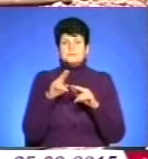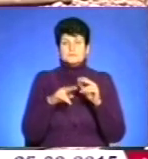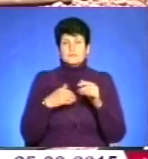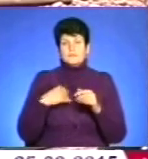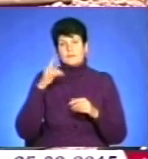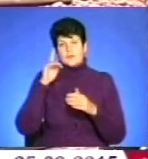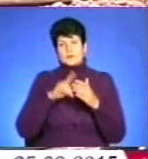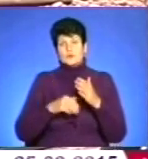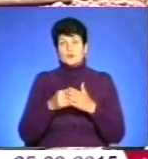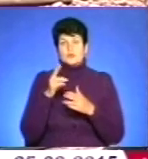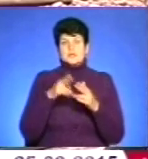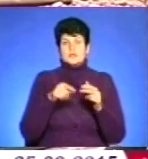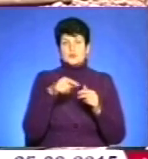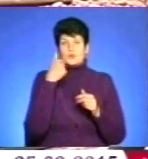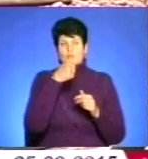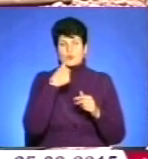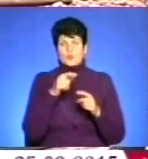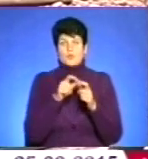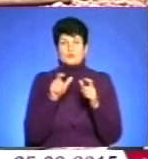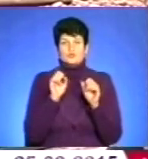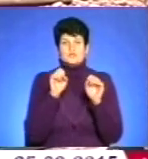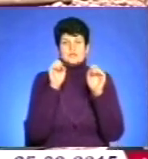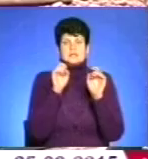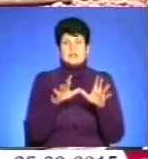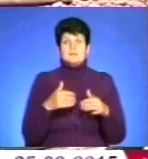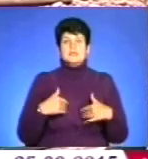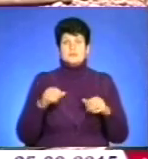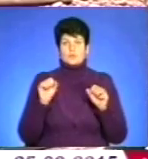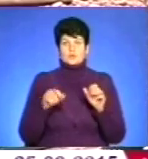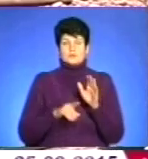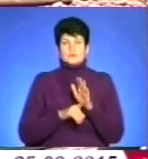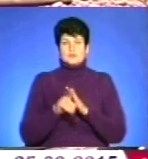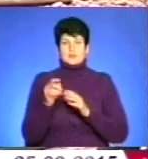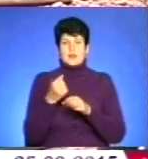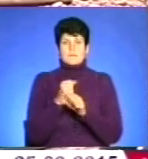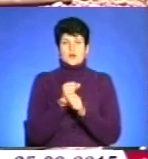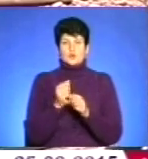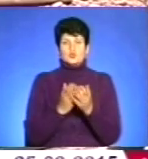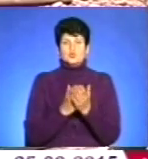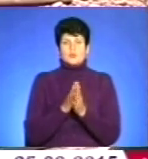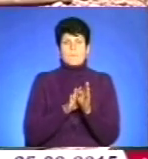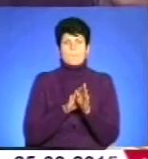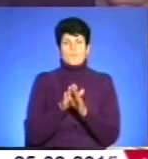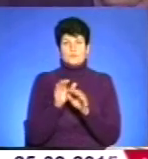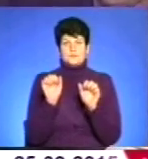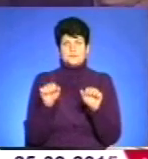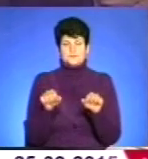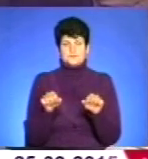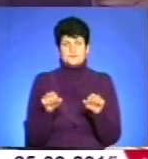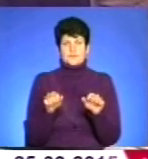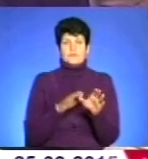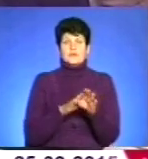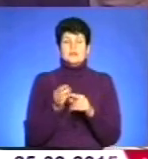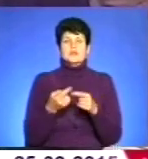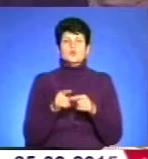до кінця цього року корпус буде зданий і ми зможемо запустити лабораторну службу на повну потужність. Реалізація